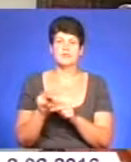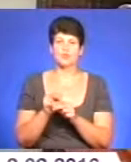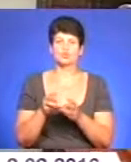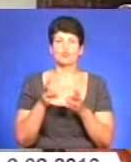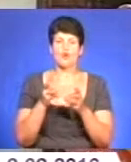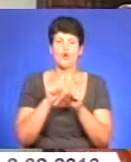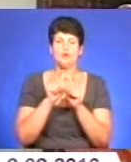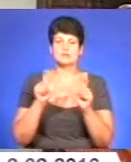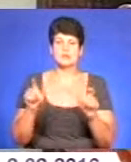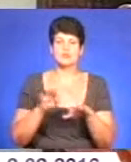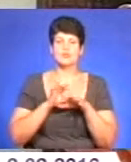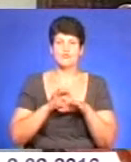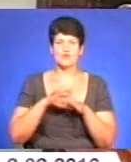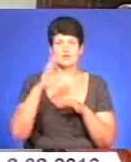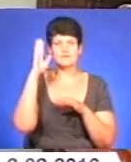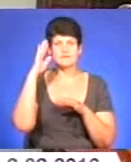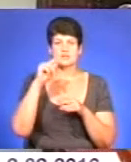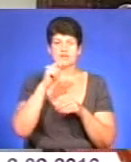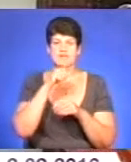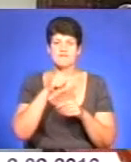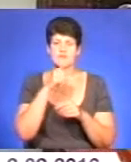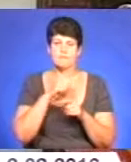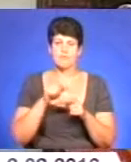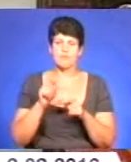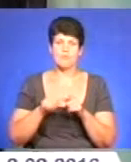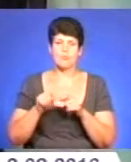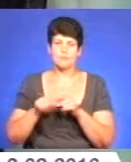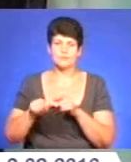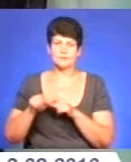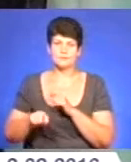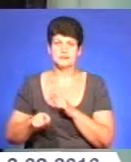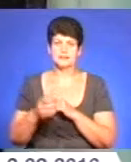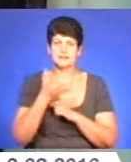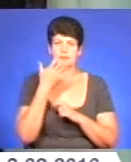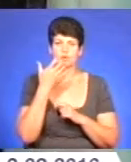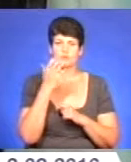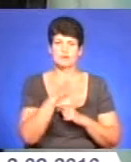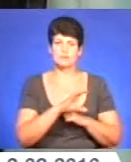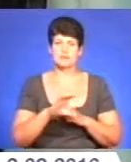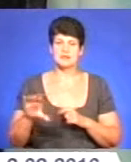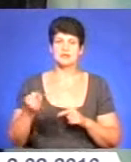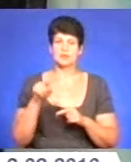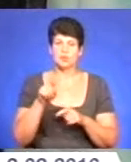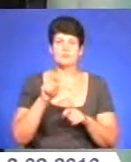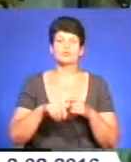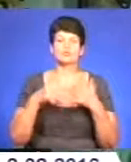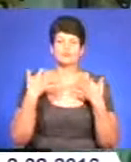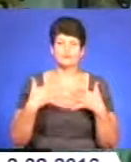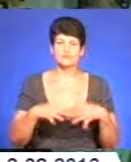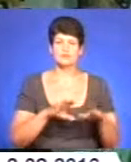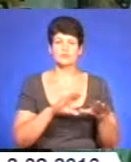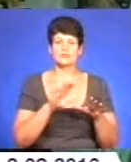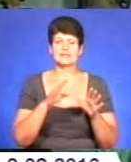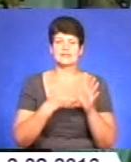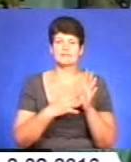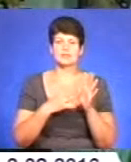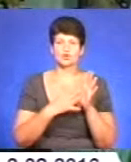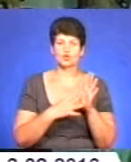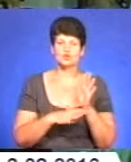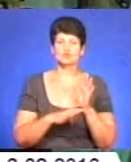проводять гідравлічні випробування та аварійний ремонт теплових мереж. Таку перевірку вже пройшли 90 із